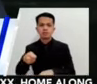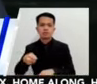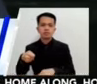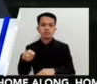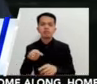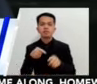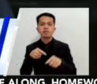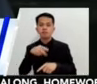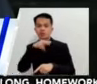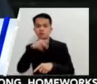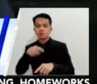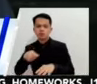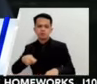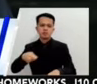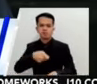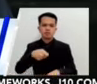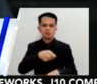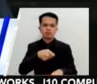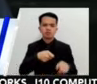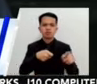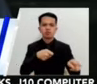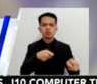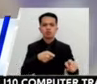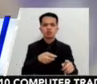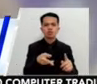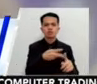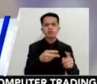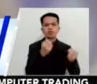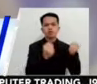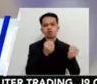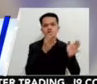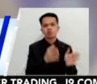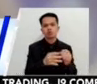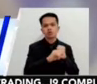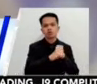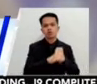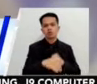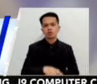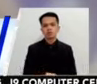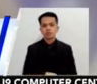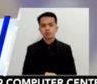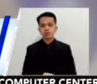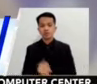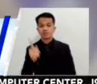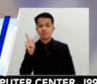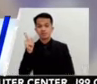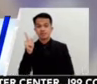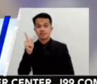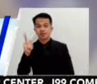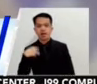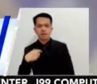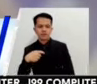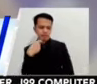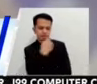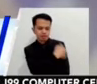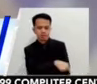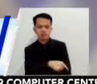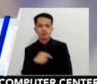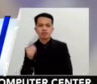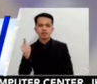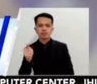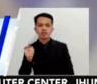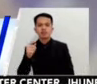isinaksak ng roon sa ating biktima na jeepne driver nagtamo ng sugat sa kanyang kanang braso ang 50 anyos na jeep ni